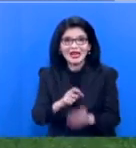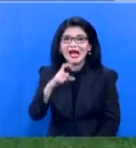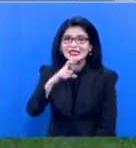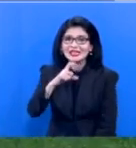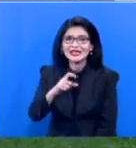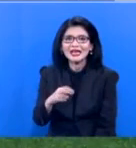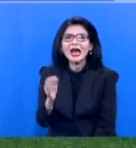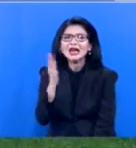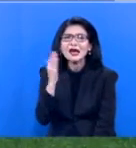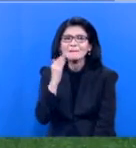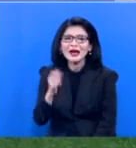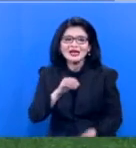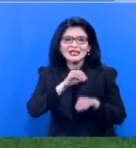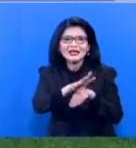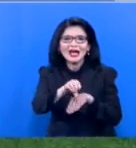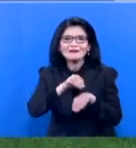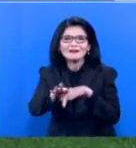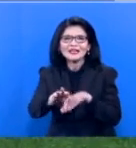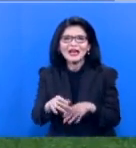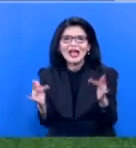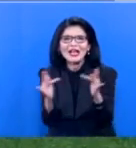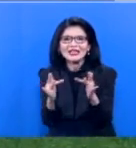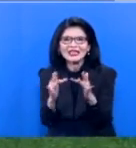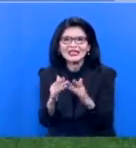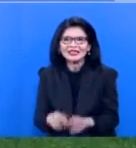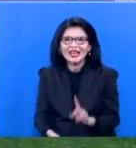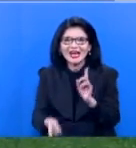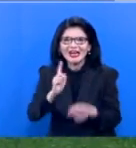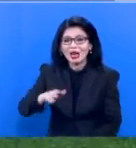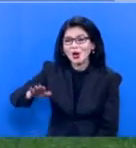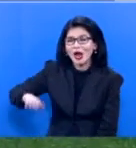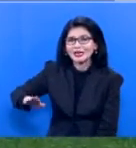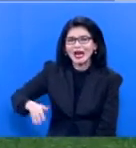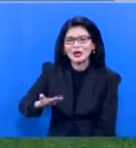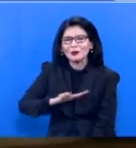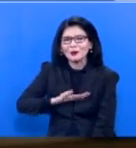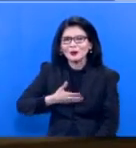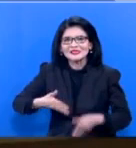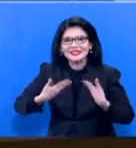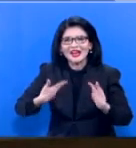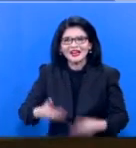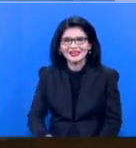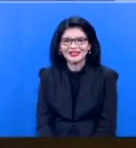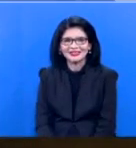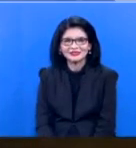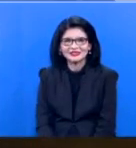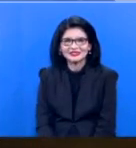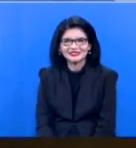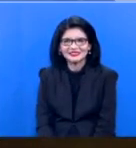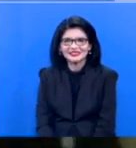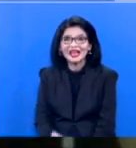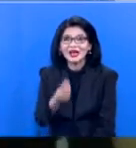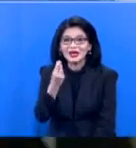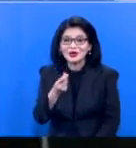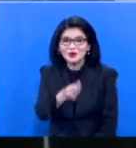dengan transfer. Biasanya, sanak saudara yang masih kecil langsung menyambut gembira. Selain salam tempel, bisa